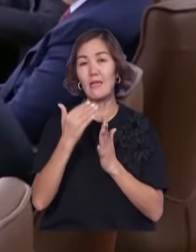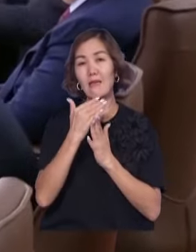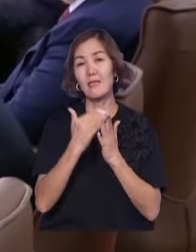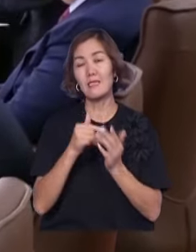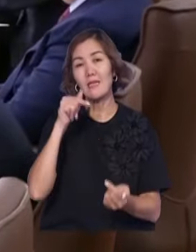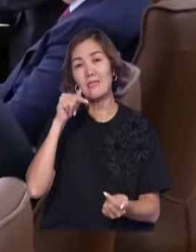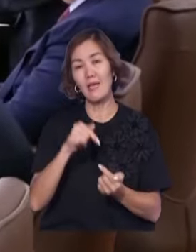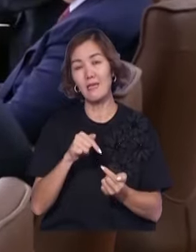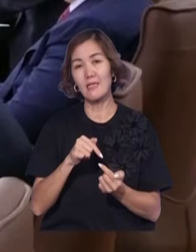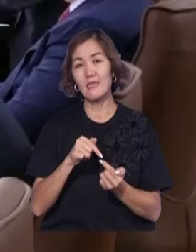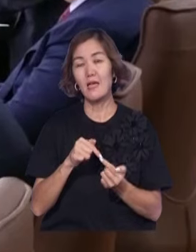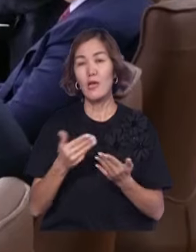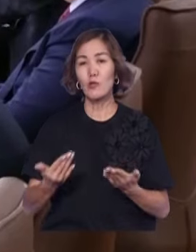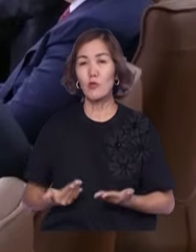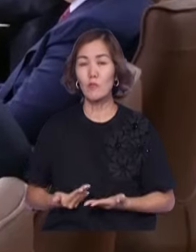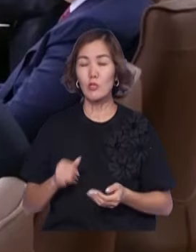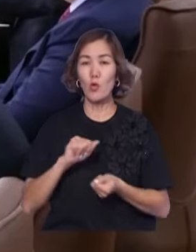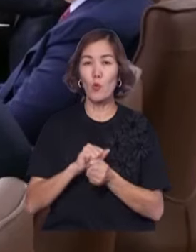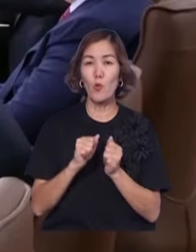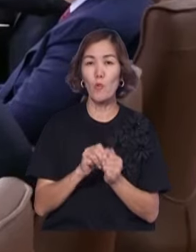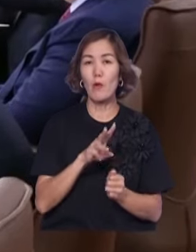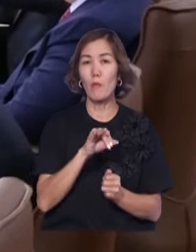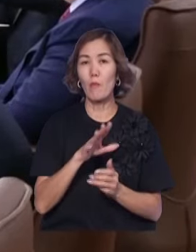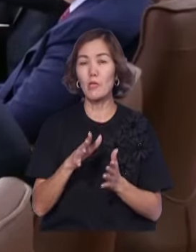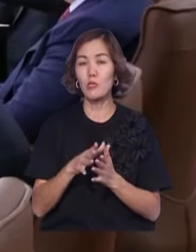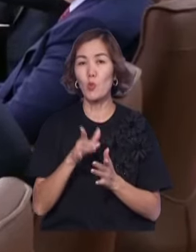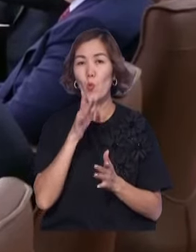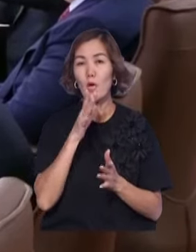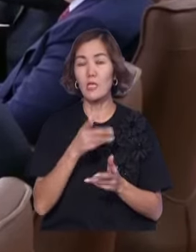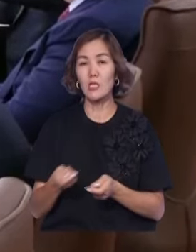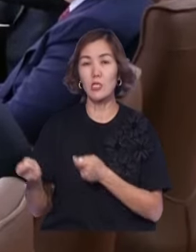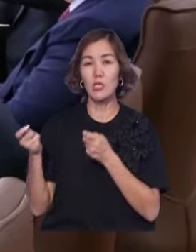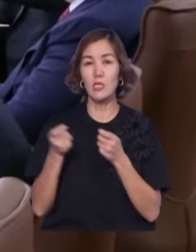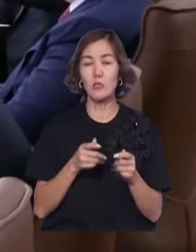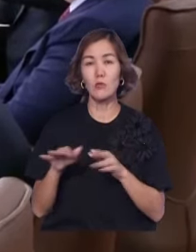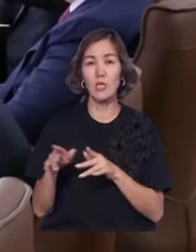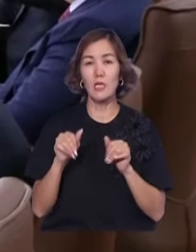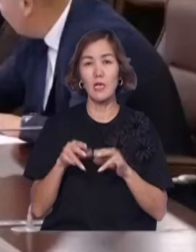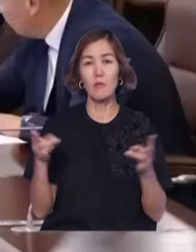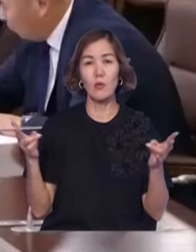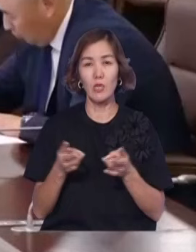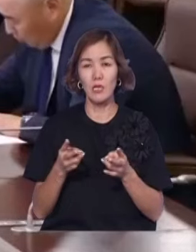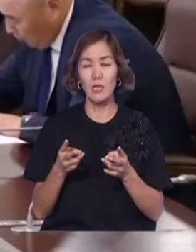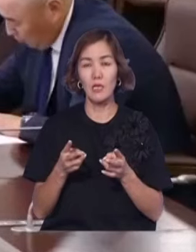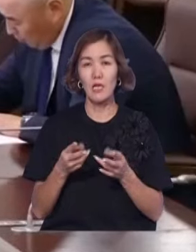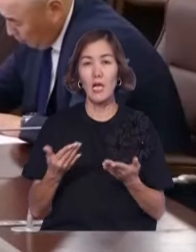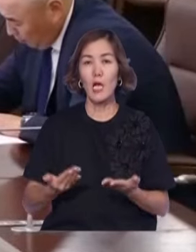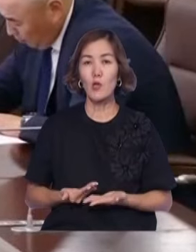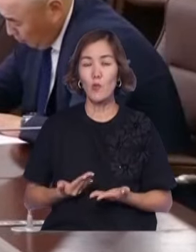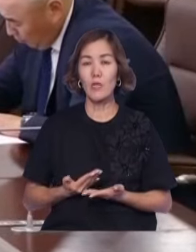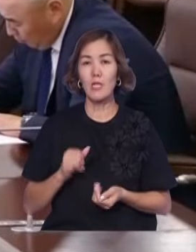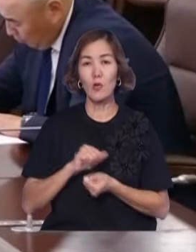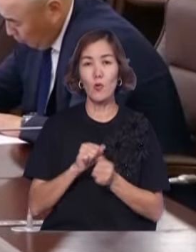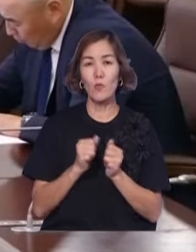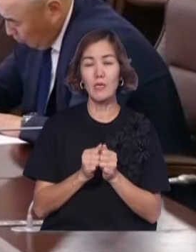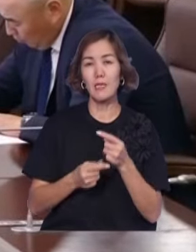сәйкес коммуналдық тұрмыстық көмір мен мазут көлемін уақытылы жеткізу бойынша шаралар қабылдасын. Әлеуметтік көмірді